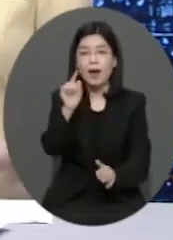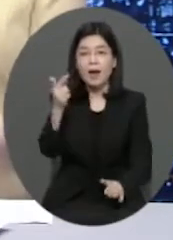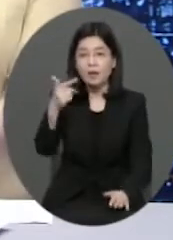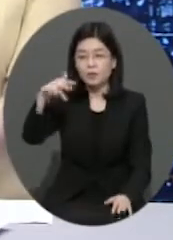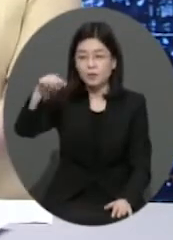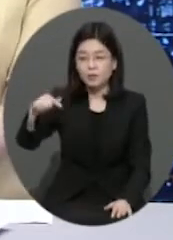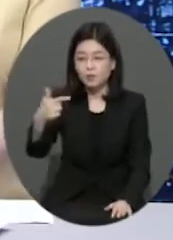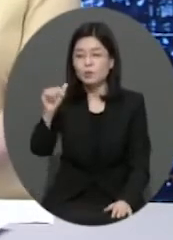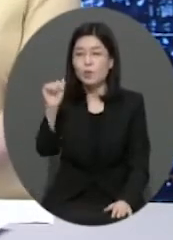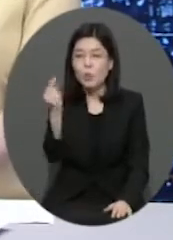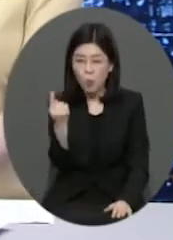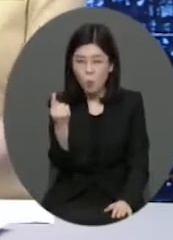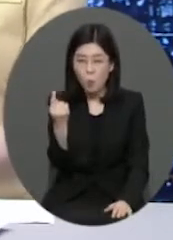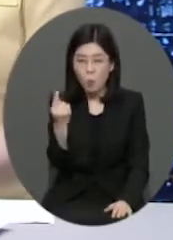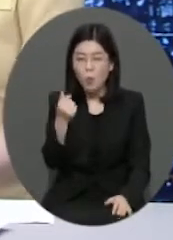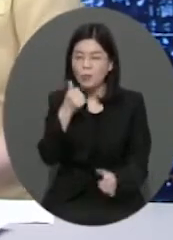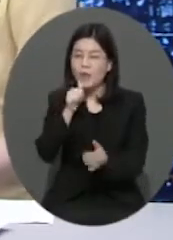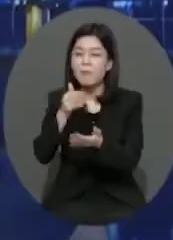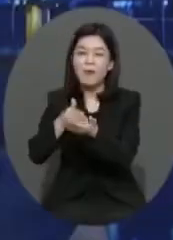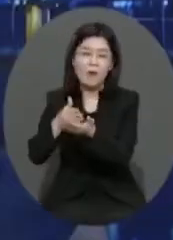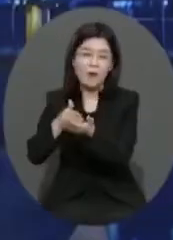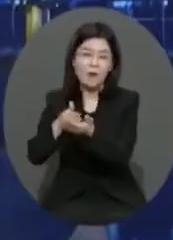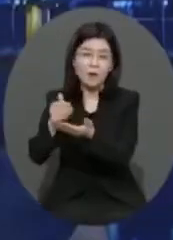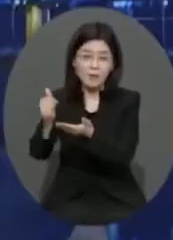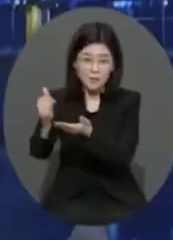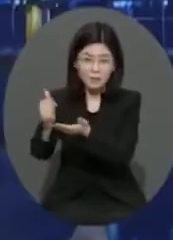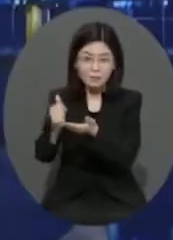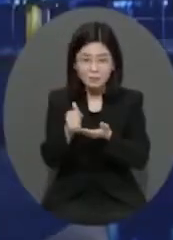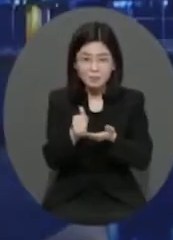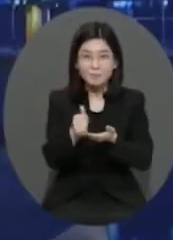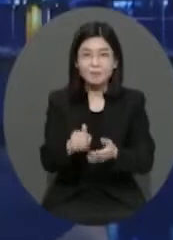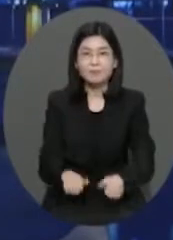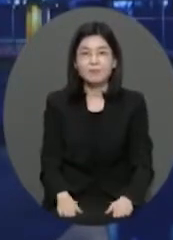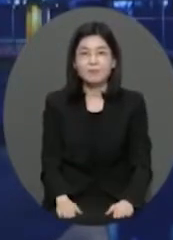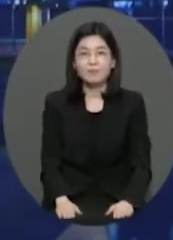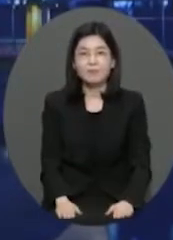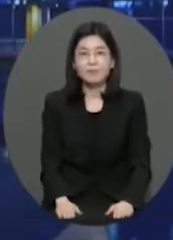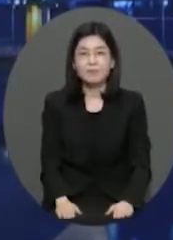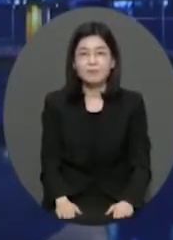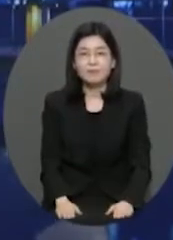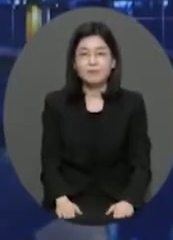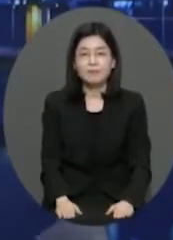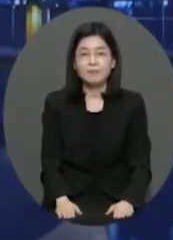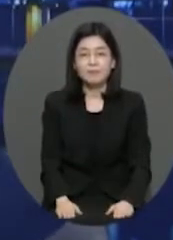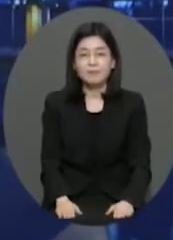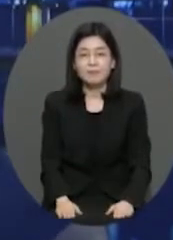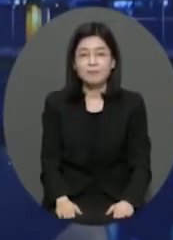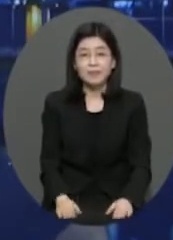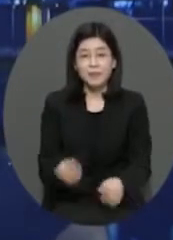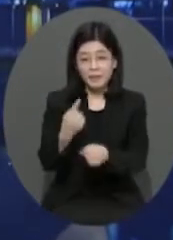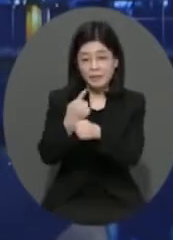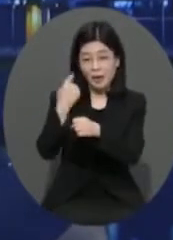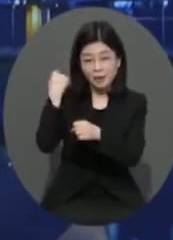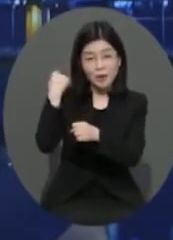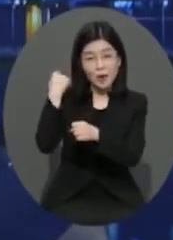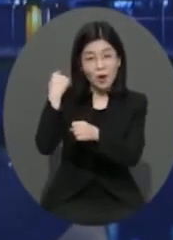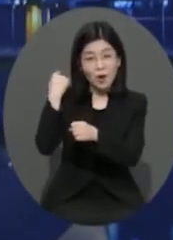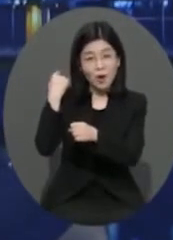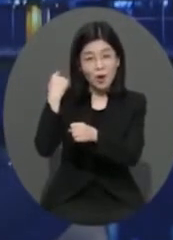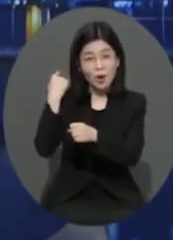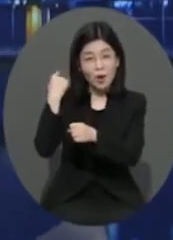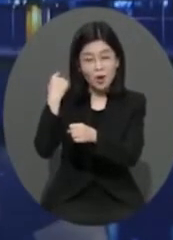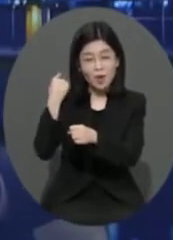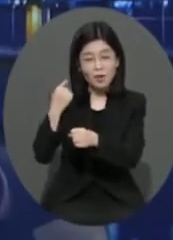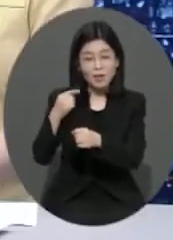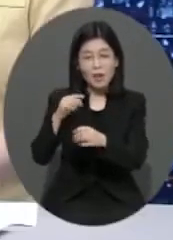나누어 보도록 하겠습니다 위원님 어서 오십시오 다행히 않았습니다 4 작년에 저희 그 뉴스의 한 번 추징을 하셨는데 4